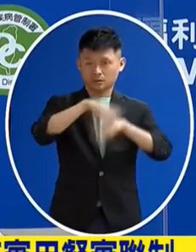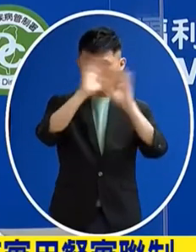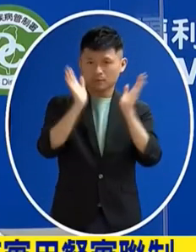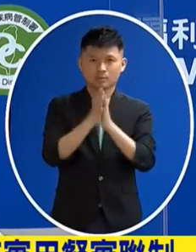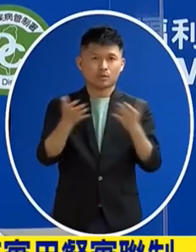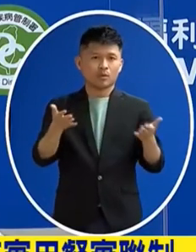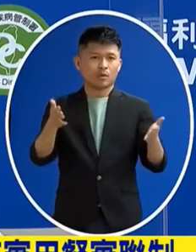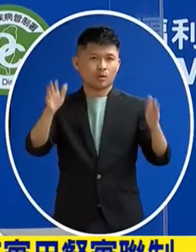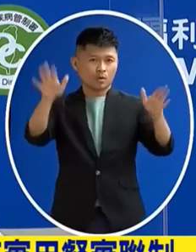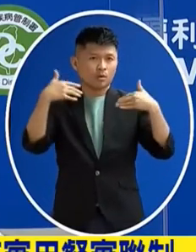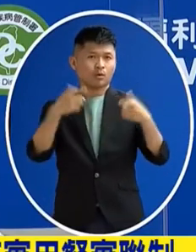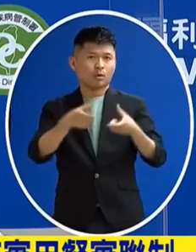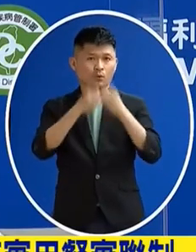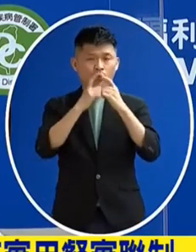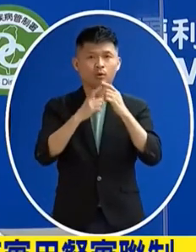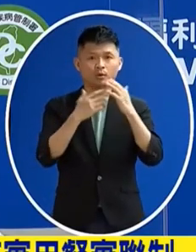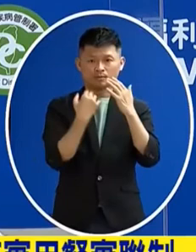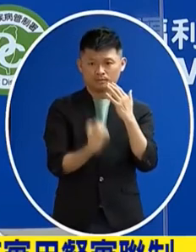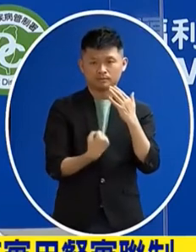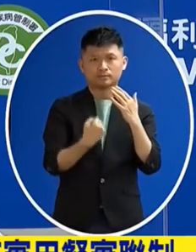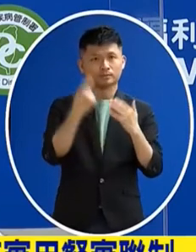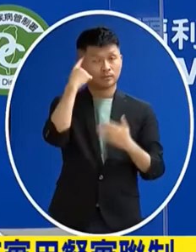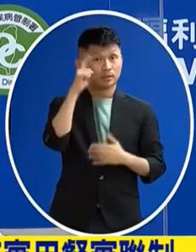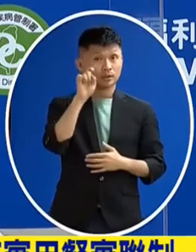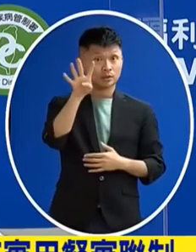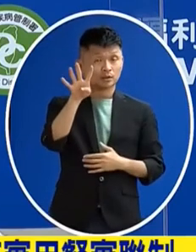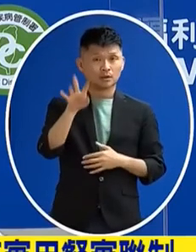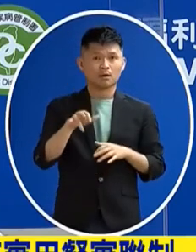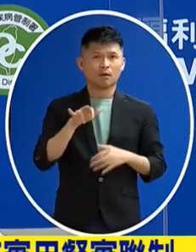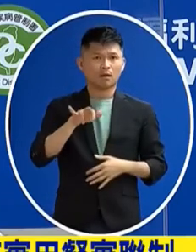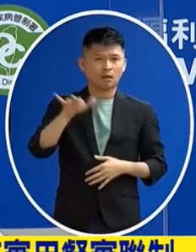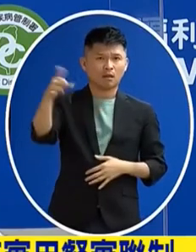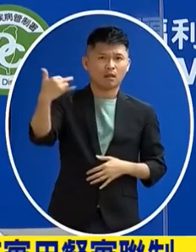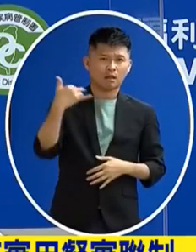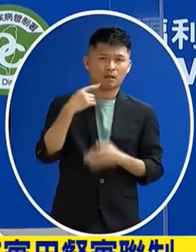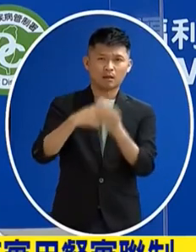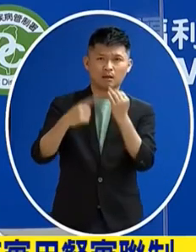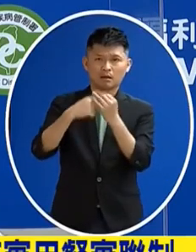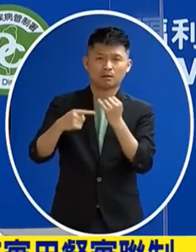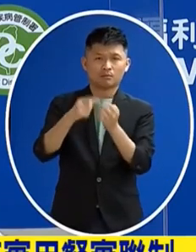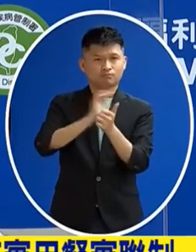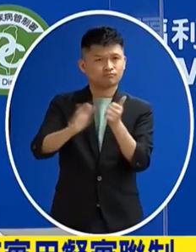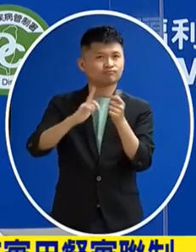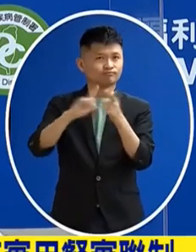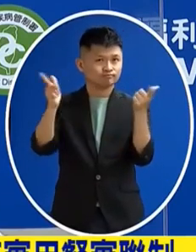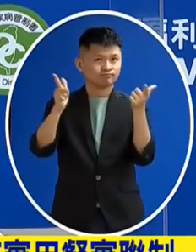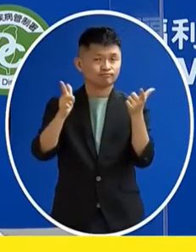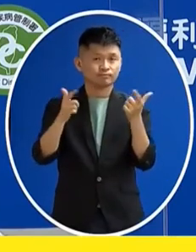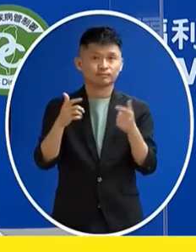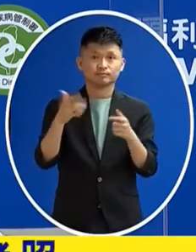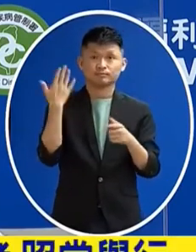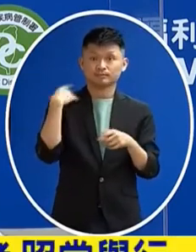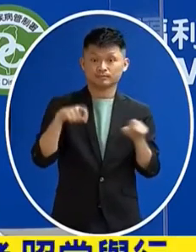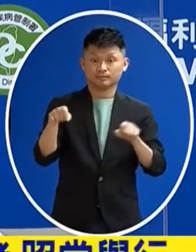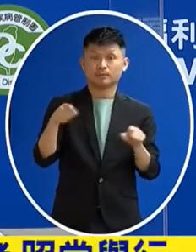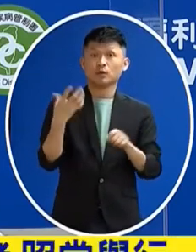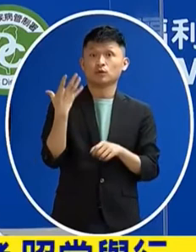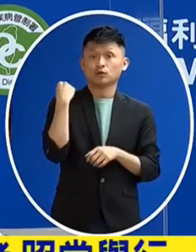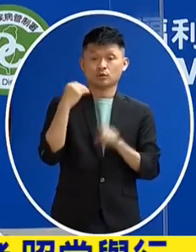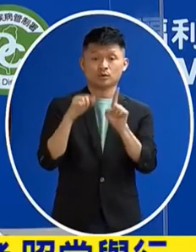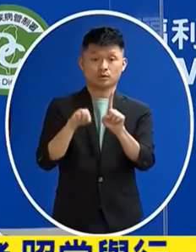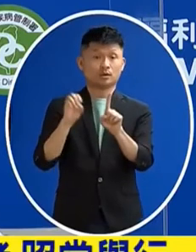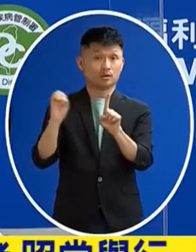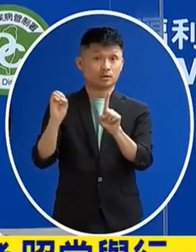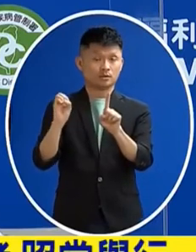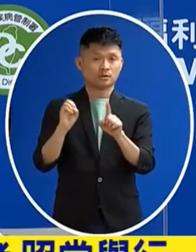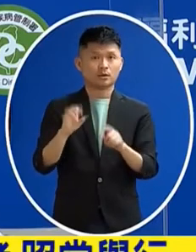居家检疫14天，那这样对整个运量会产生很大的问题，所以那时候在1.0版的时候，我们才会采